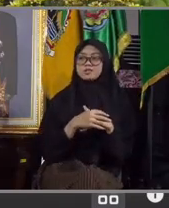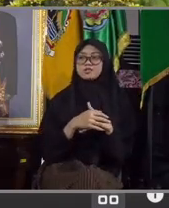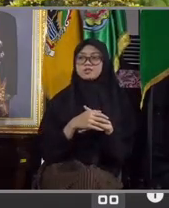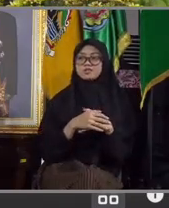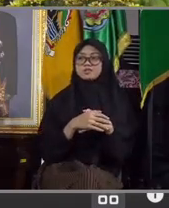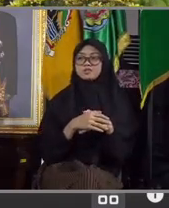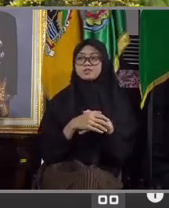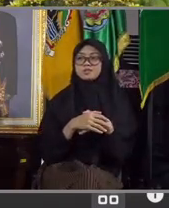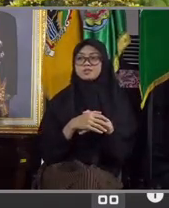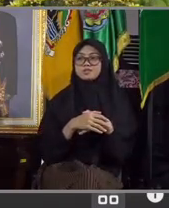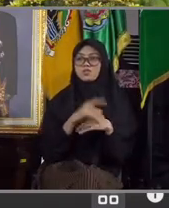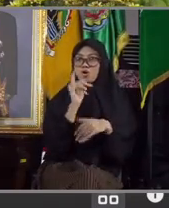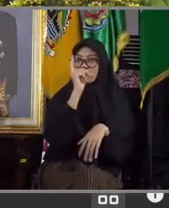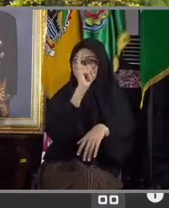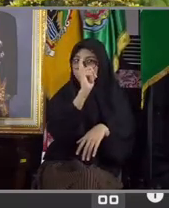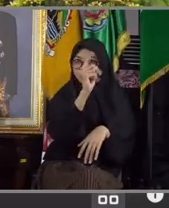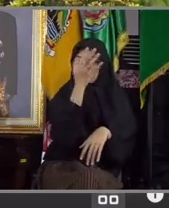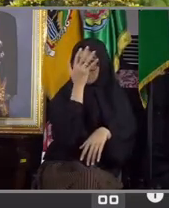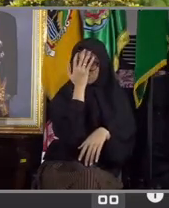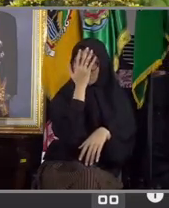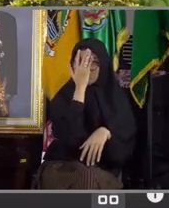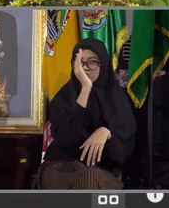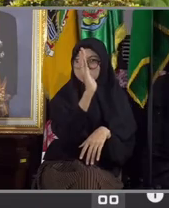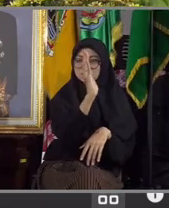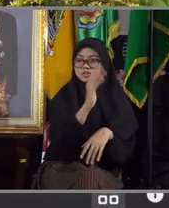Pak Camate ra cethok iki, Pak Camat.